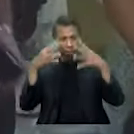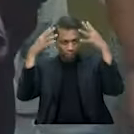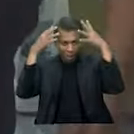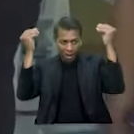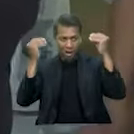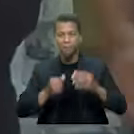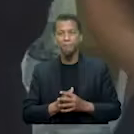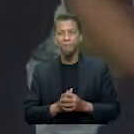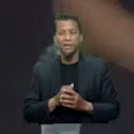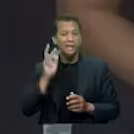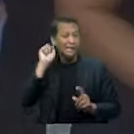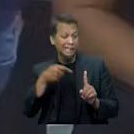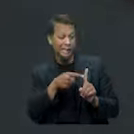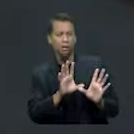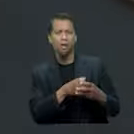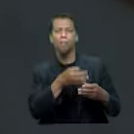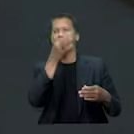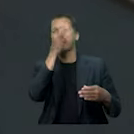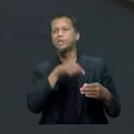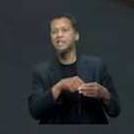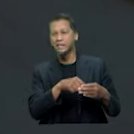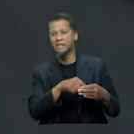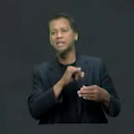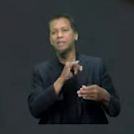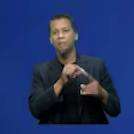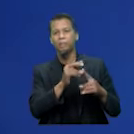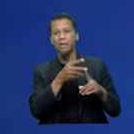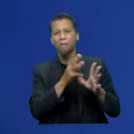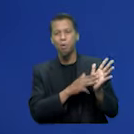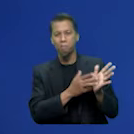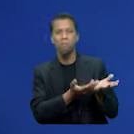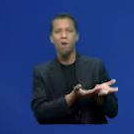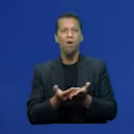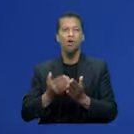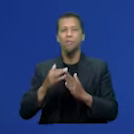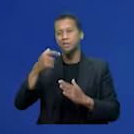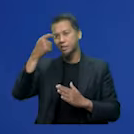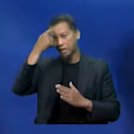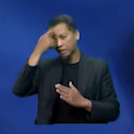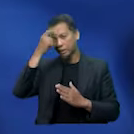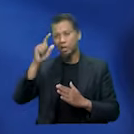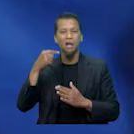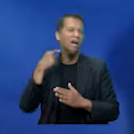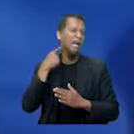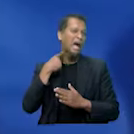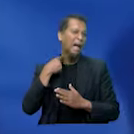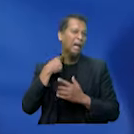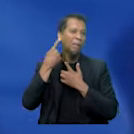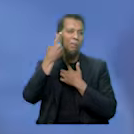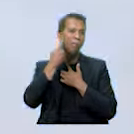Istri anggota Brimo Polda Sumbar ini dilarikan ke rumah sakit Bayangkara Polda Sumbar karena luka di bagian leher, pipi, dan tangan dianiaya